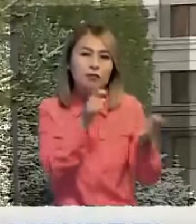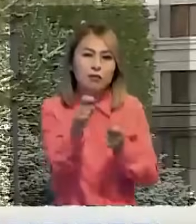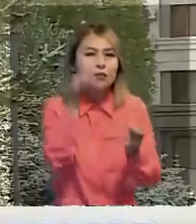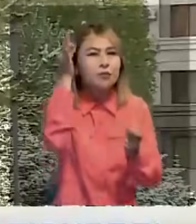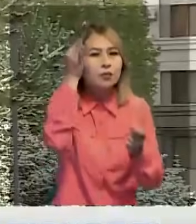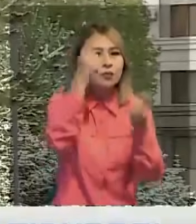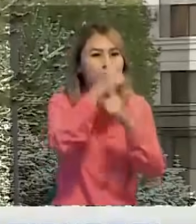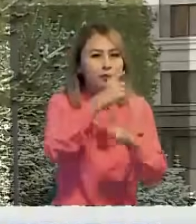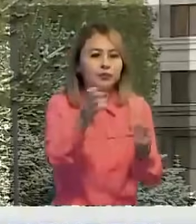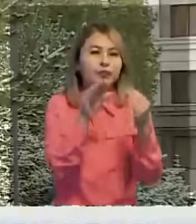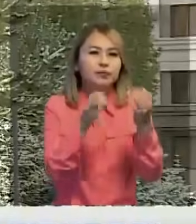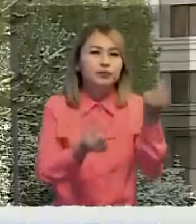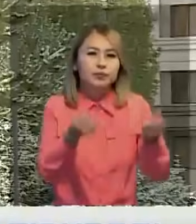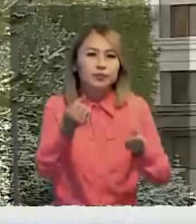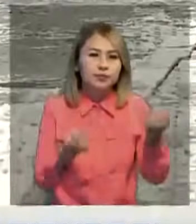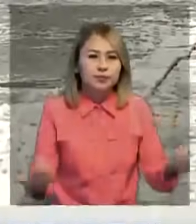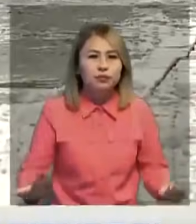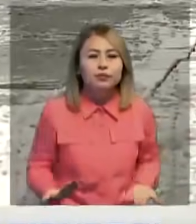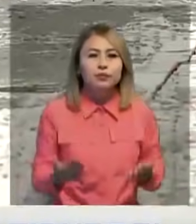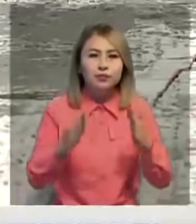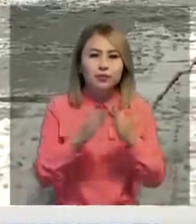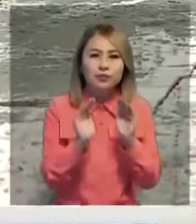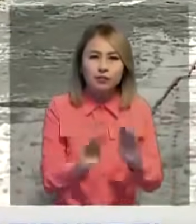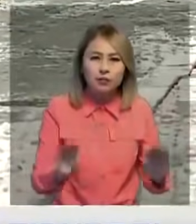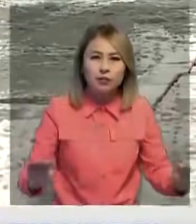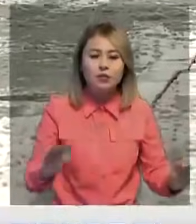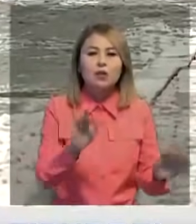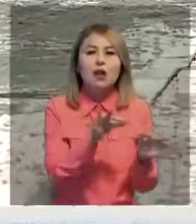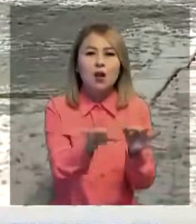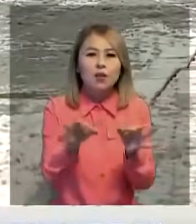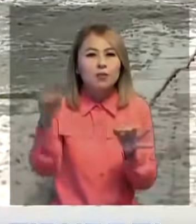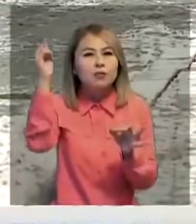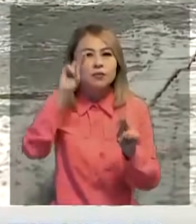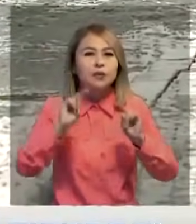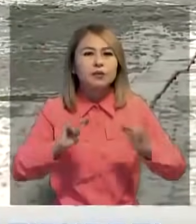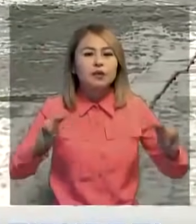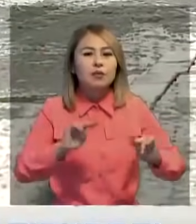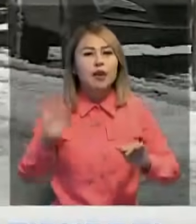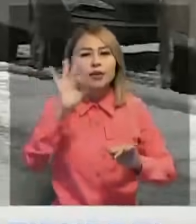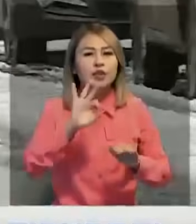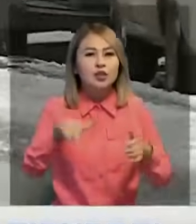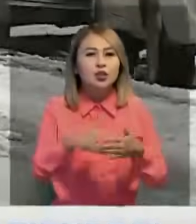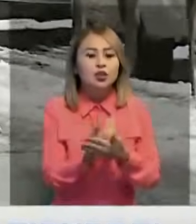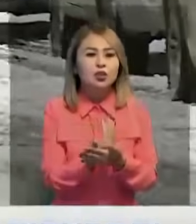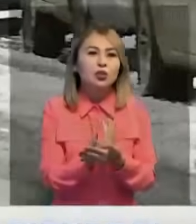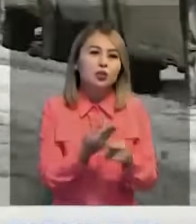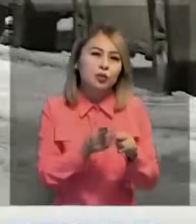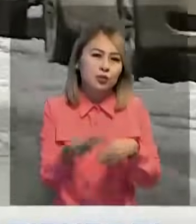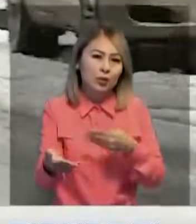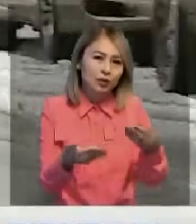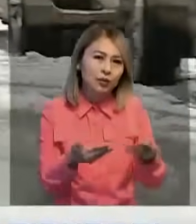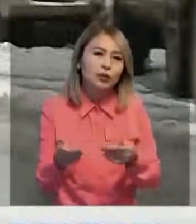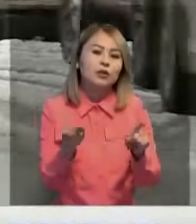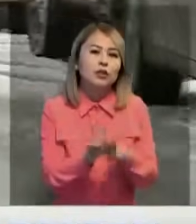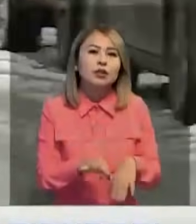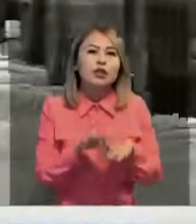болуды ескертеді. Көлік жүргізушілері тұрғын үйлер мен балабақша аулаларында, білім беру мекемелерінің маңайында және жүргіншілер